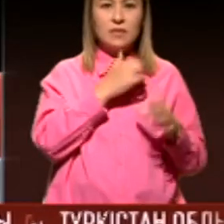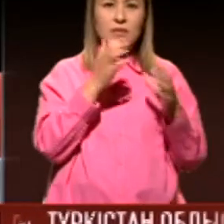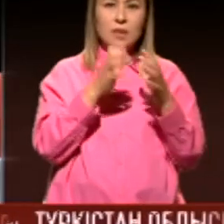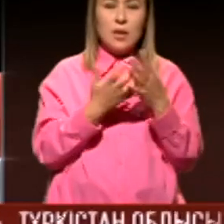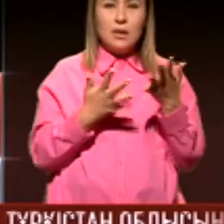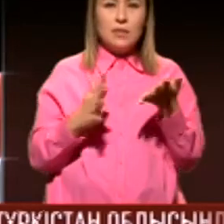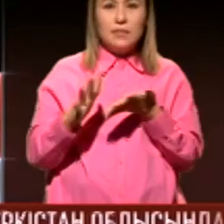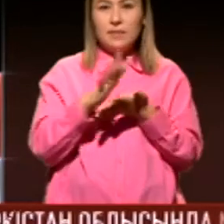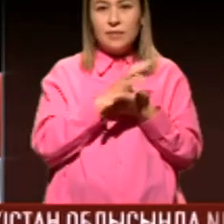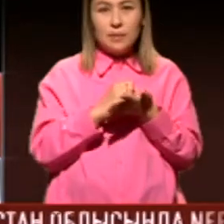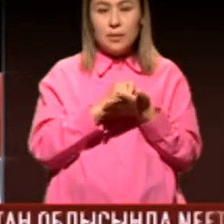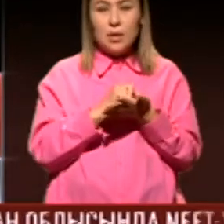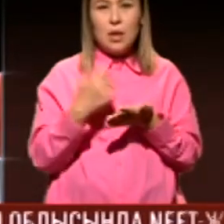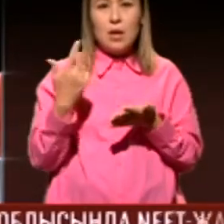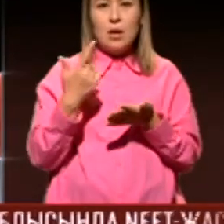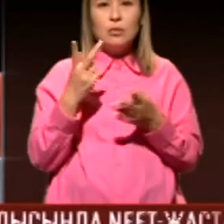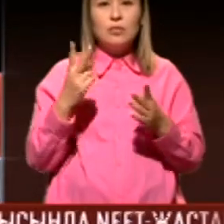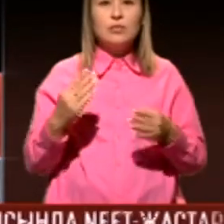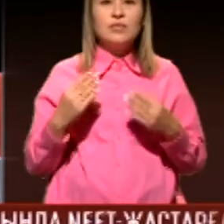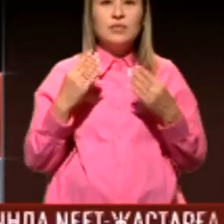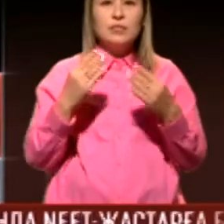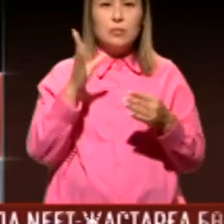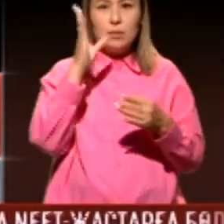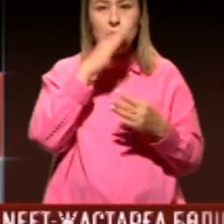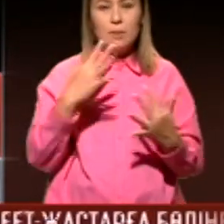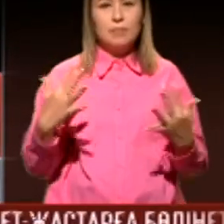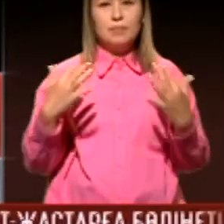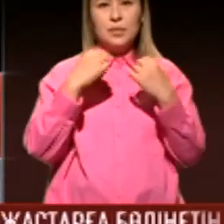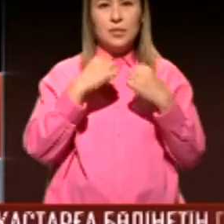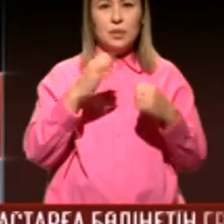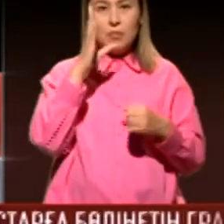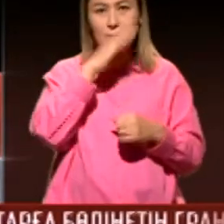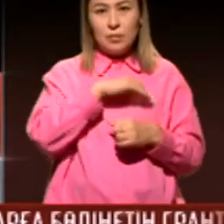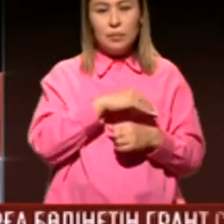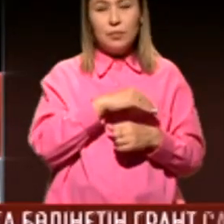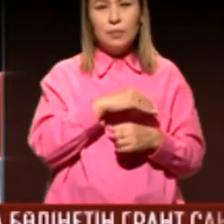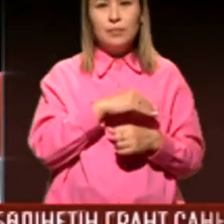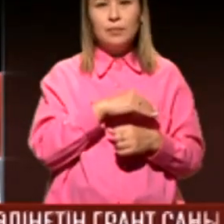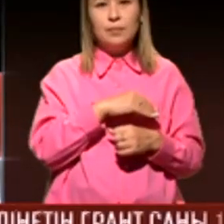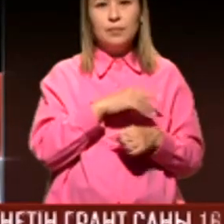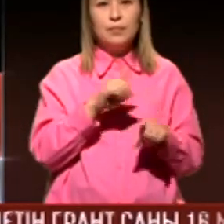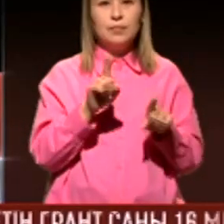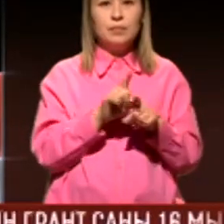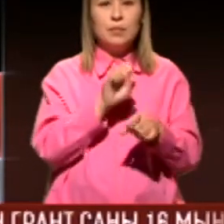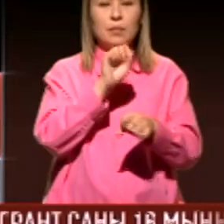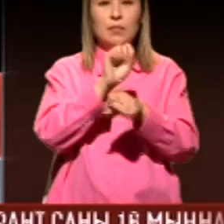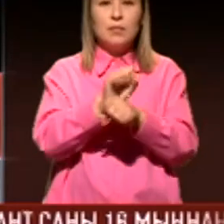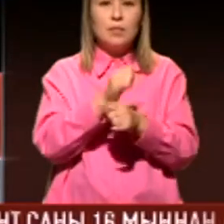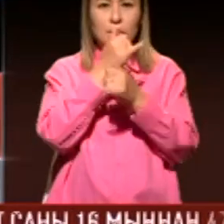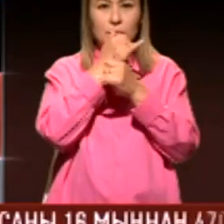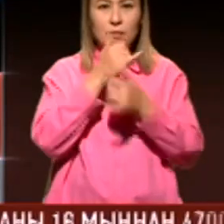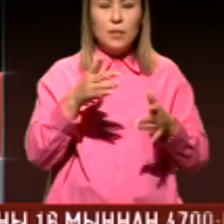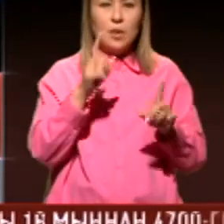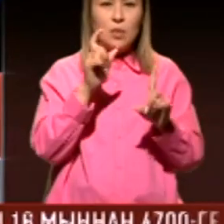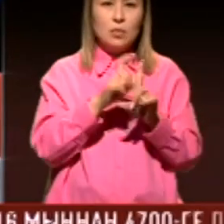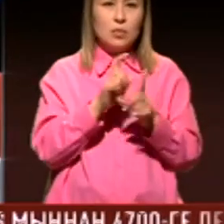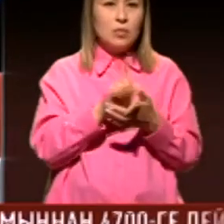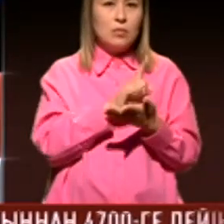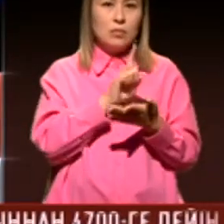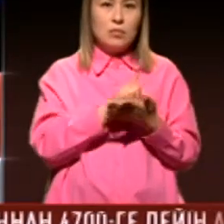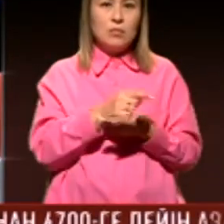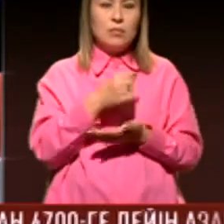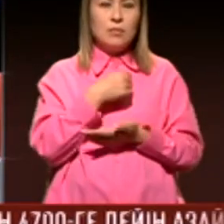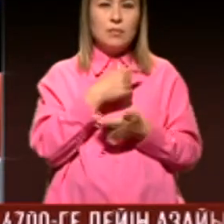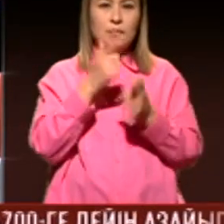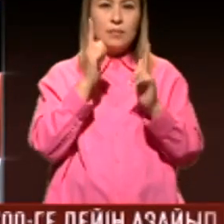бүліндіріп алса, мысалы жаңа кепіл беріп отырғандардың өзі бас салуы мүмкін. Тоқтата алмай қаламыз. Жақсы. Анандай сөзді, иә, мен